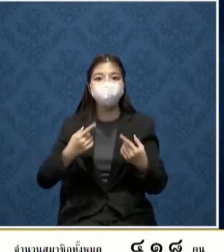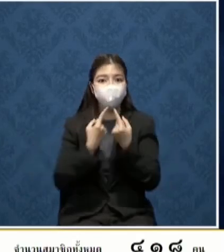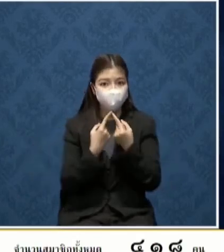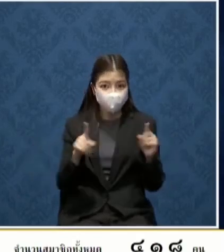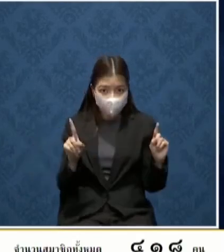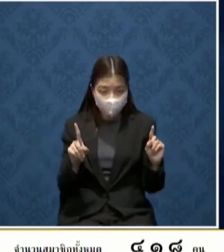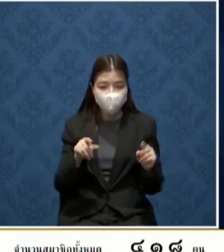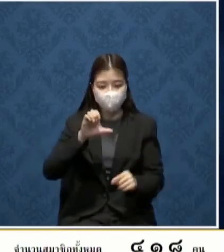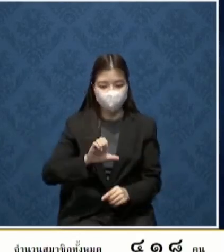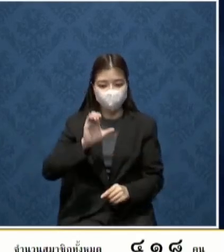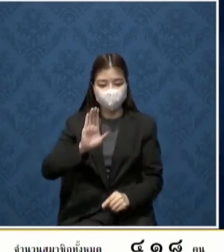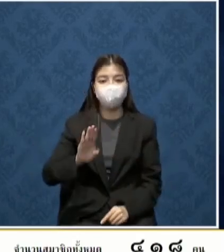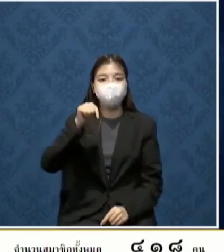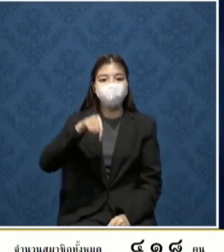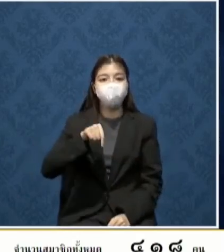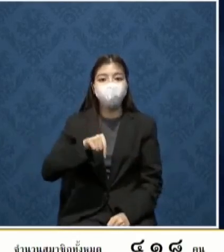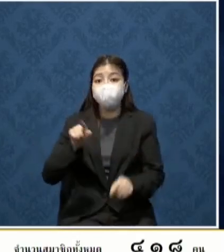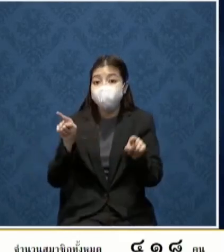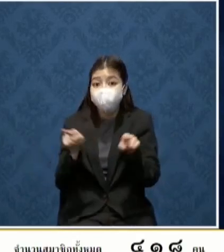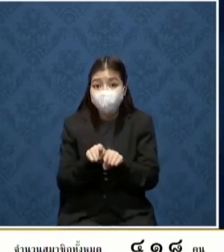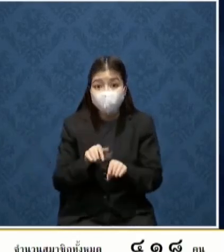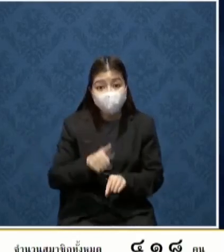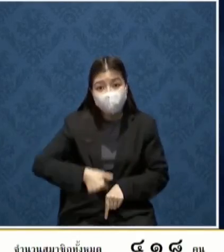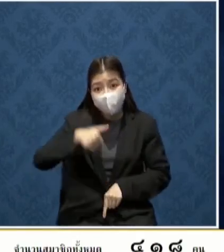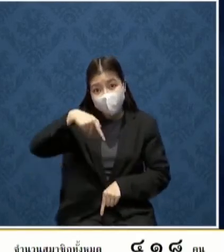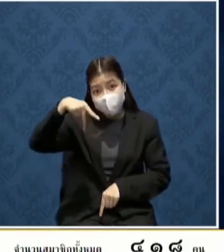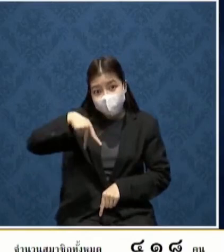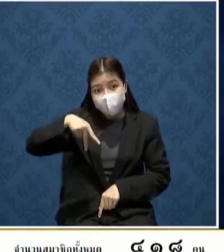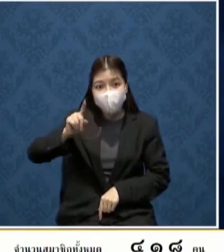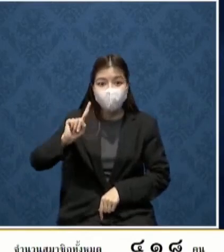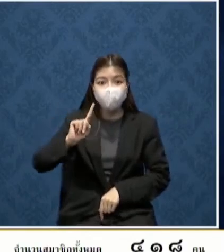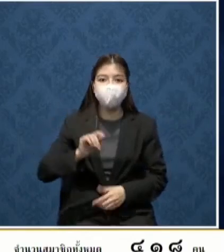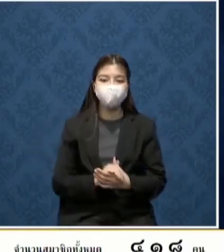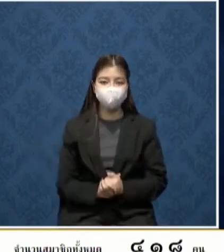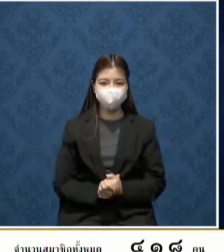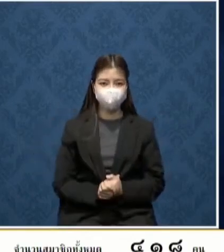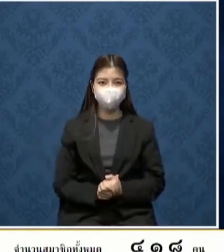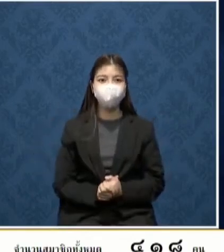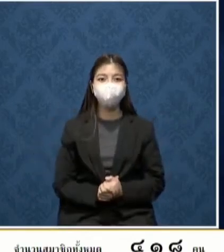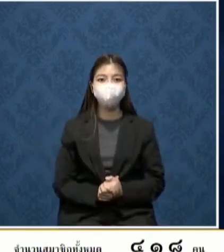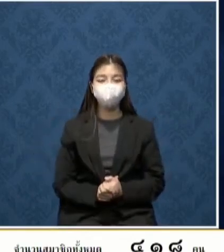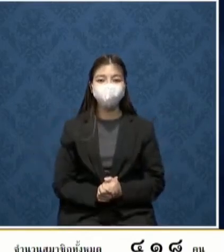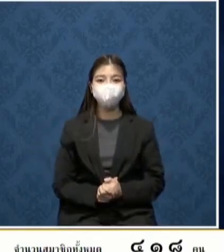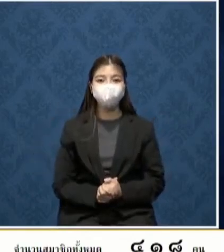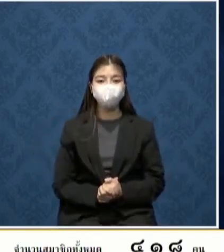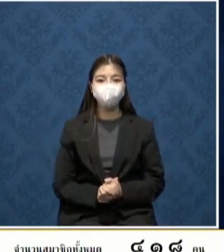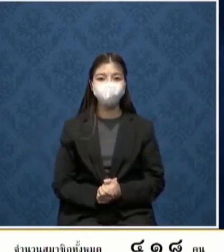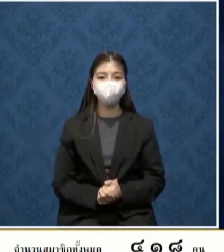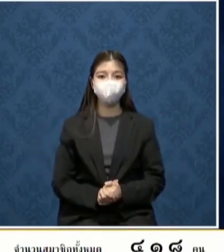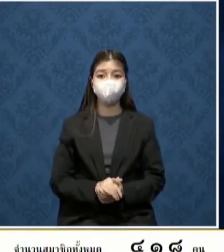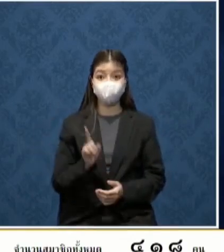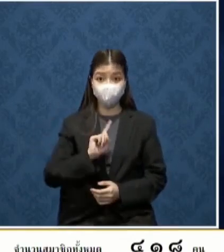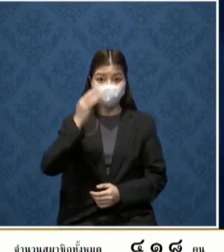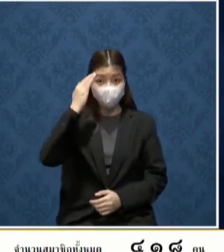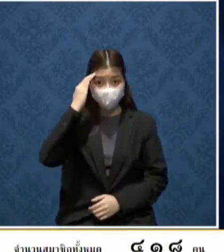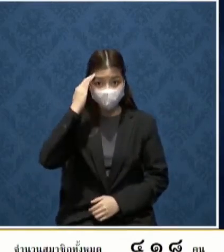แต่บริษัทนี้มีคุณสมบัติิเศษที่เหนือกวาทุกบริษัททเข้ามาครับคืออะไรคร